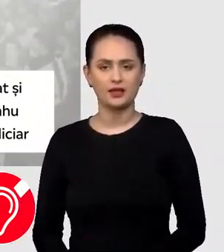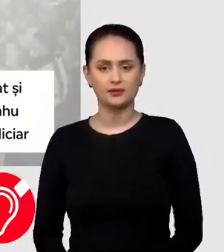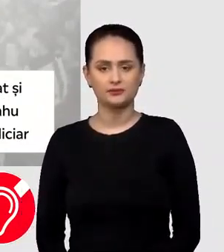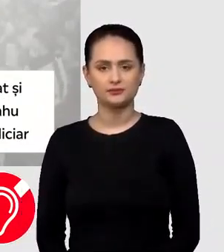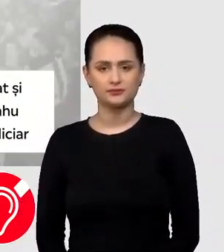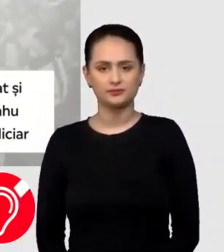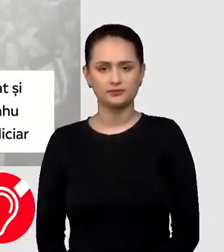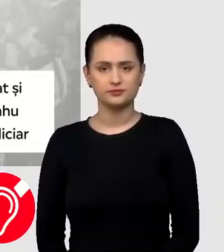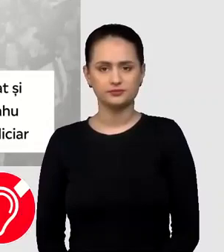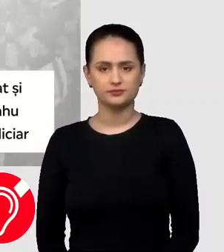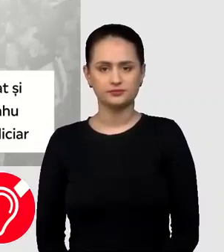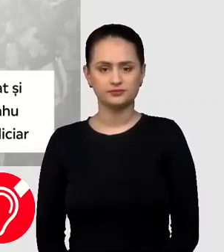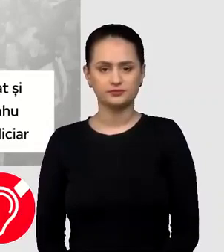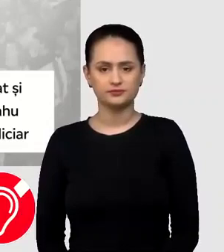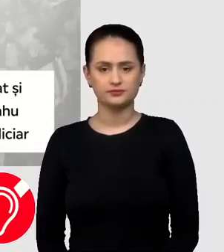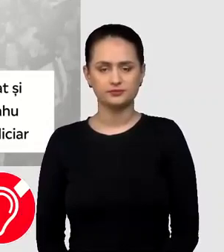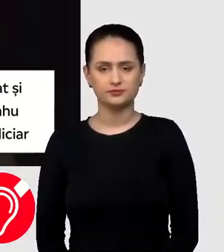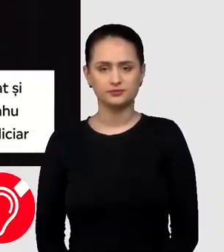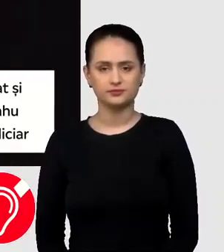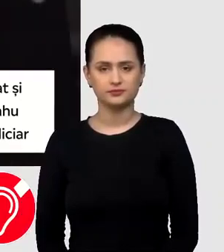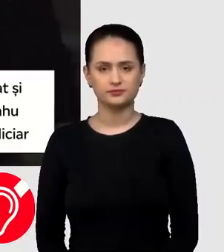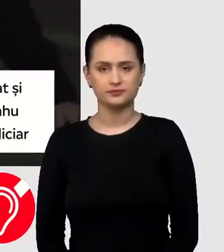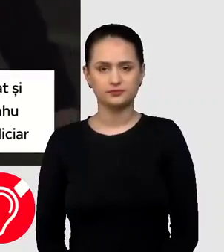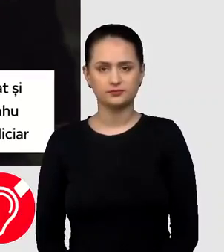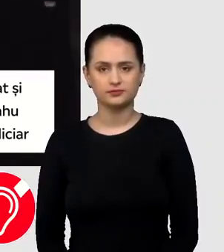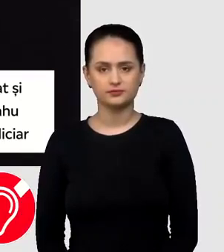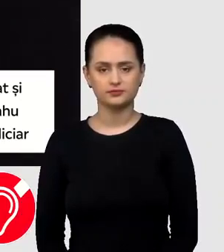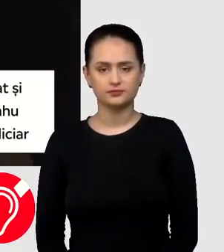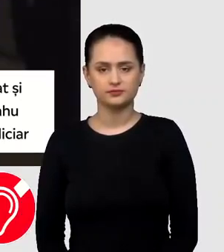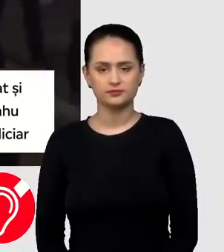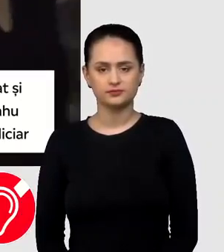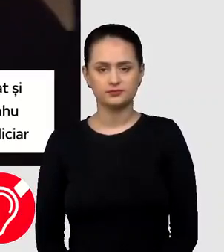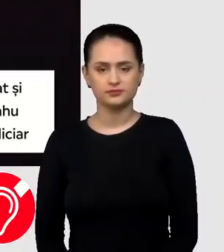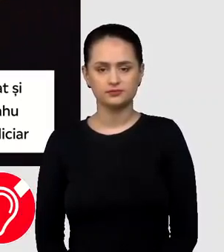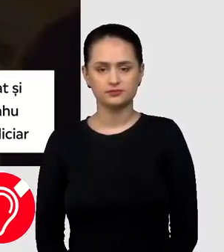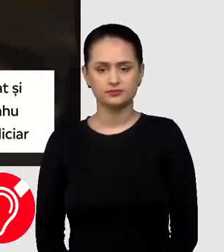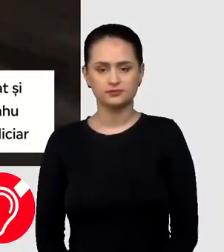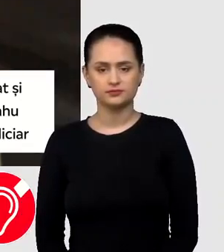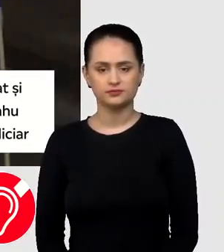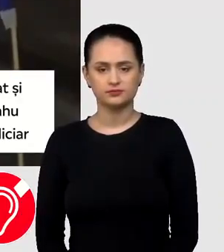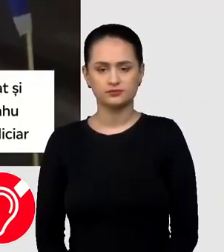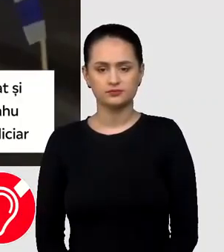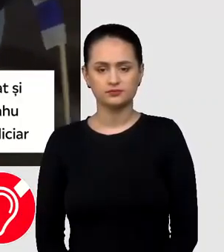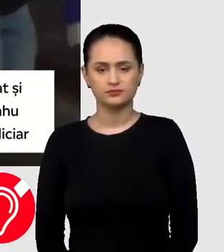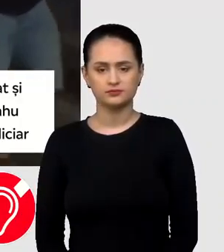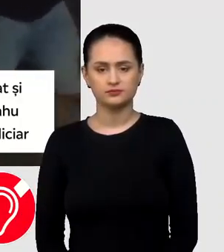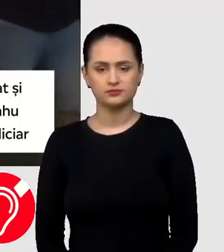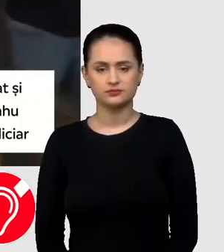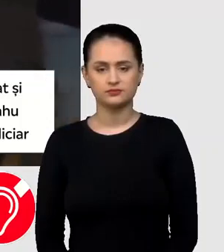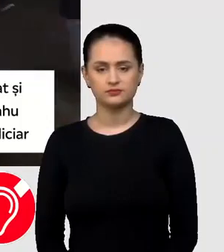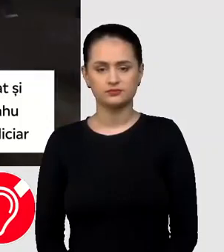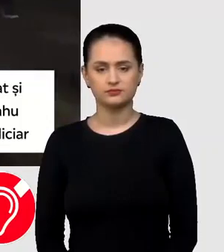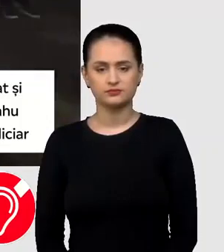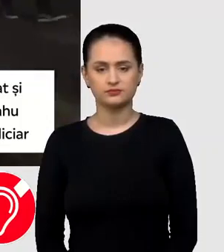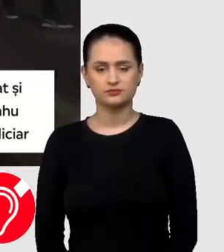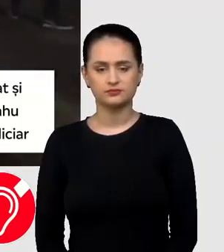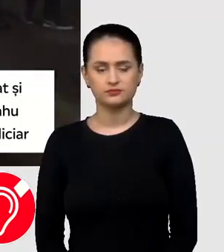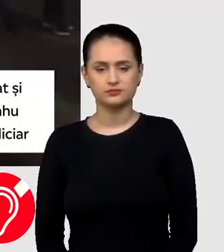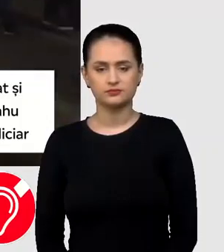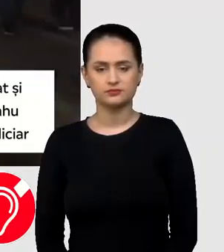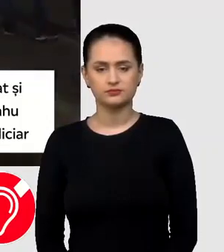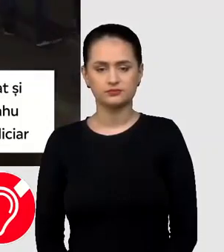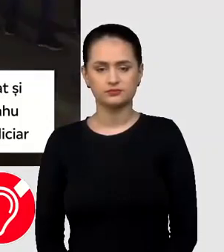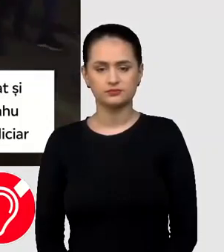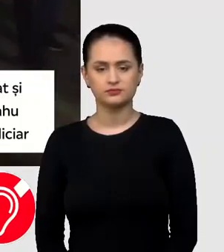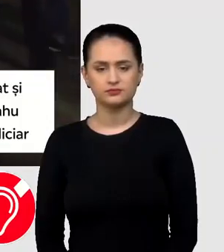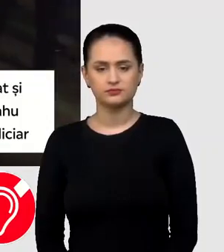la protestul principal din Tel Aviv. The majority is 64 and they